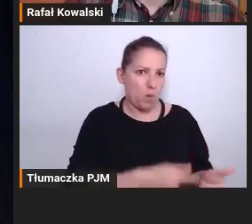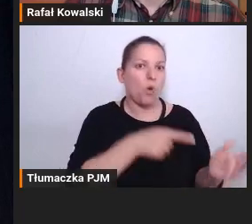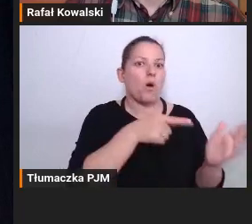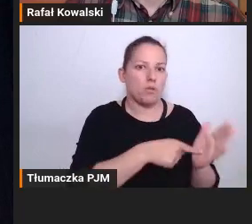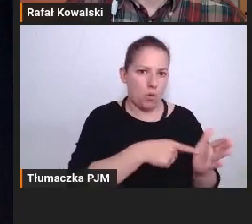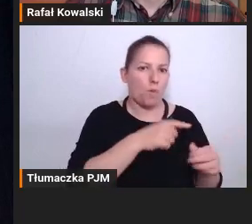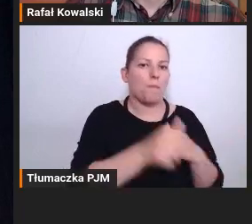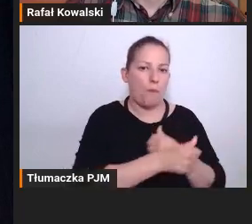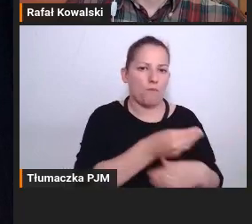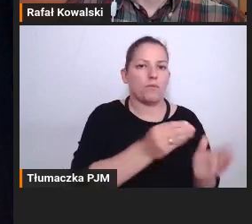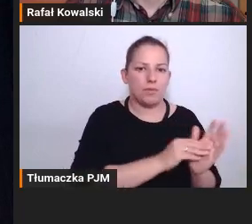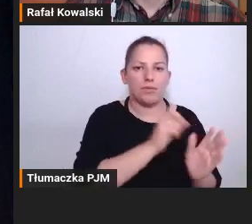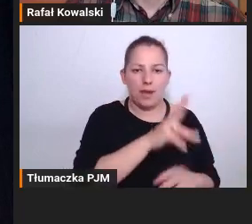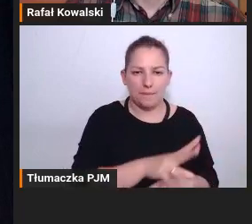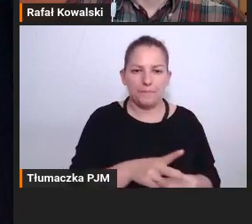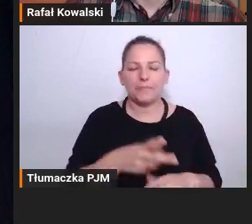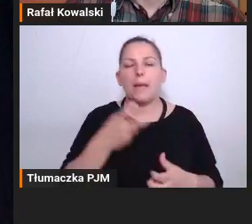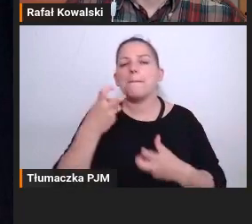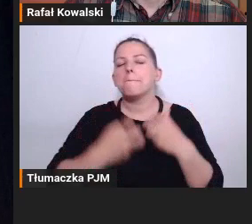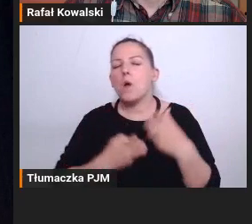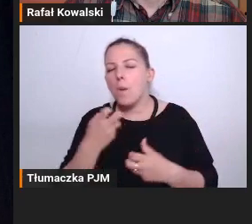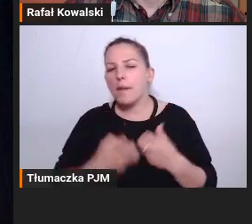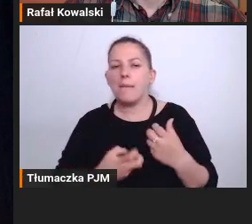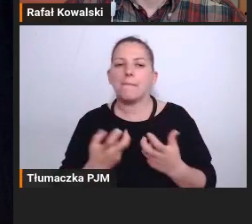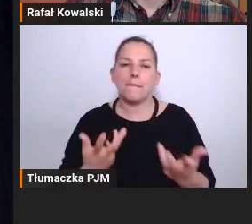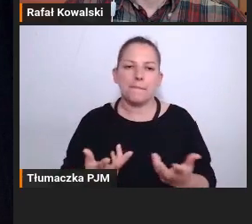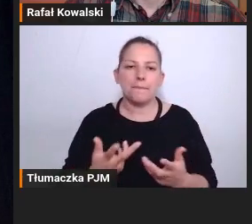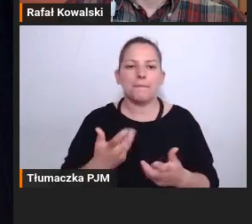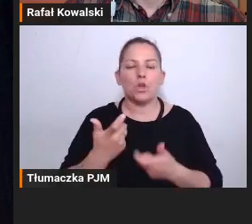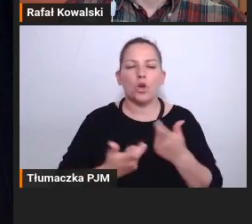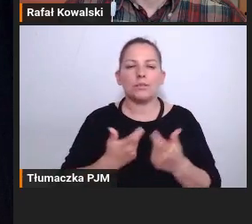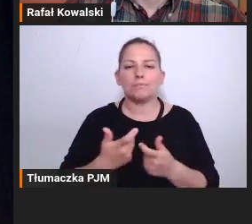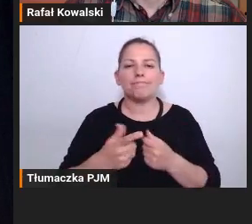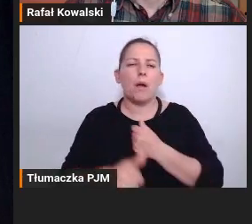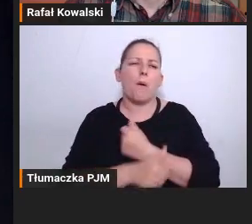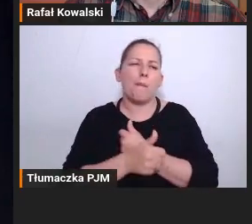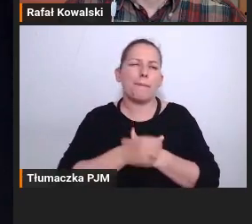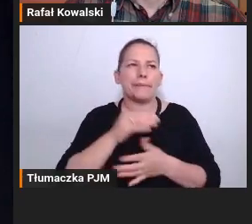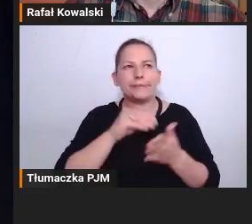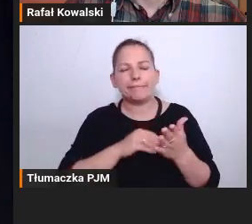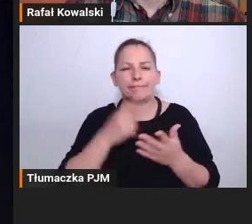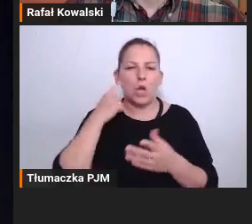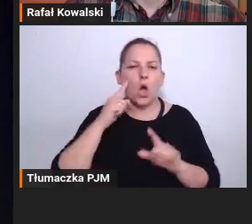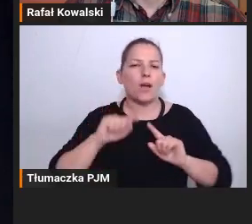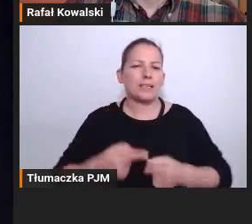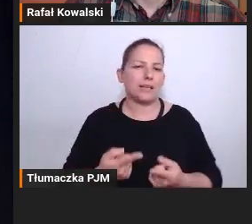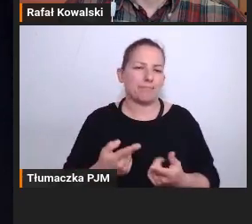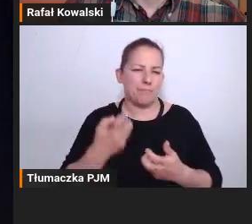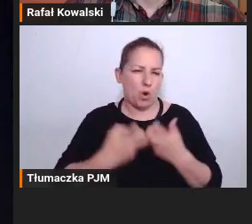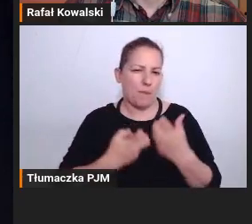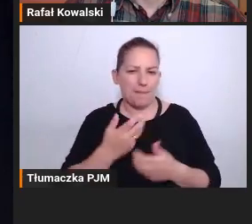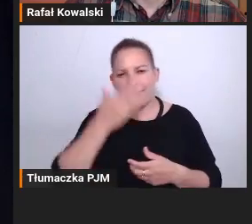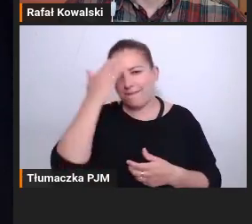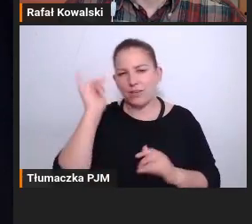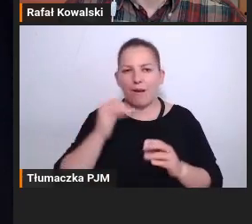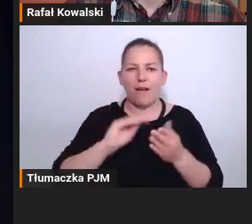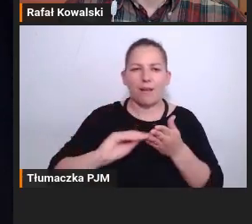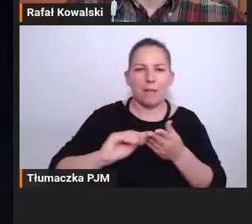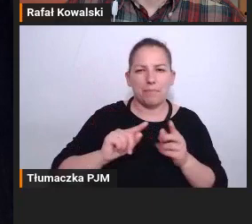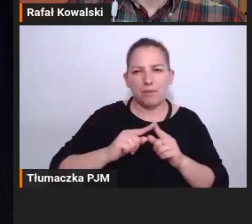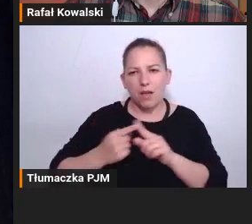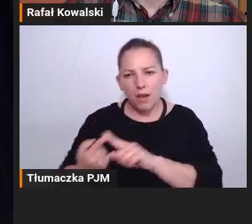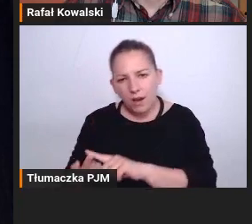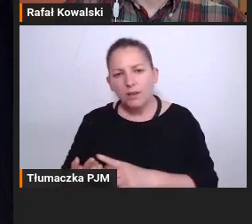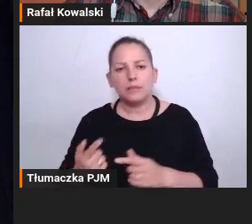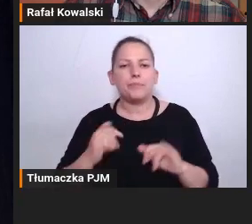było, znaczy jakby problematyczne było sporządzanie tych uzasadnień, bo często organizacje mają z tym problem, bo nie wiedzą, jak to napisać, no, jak